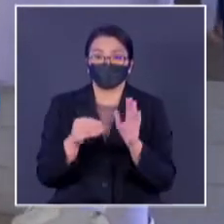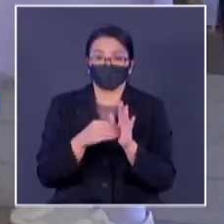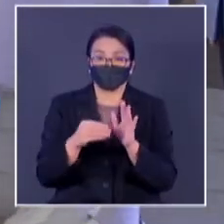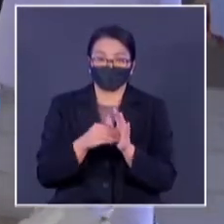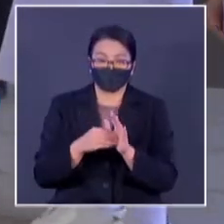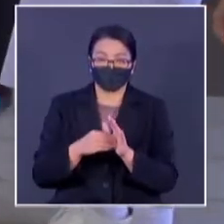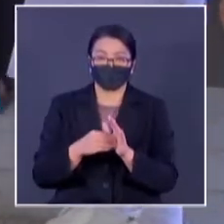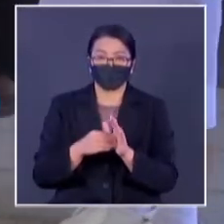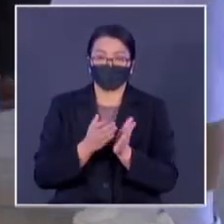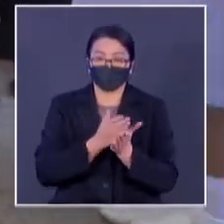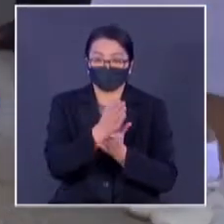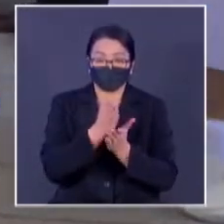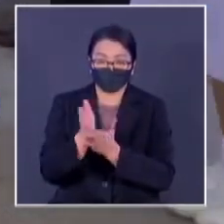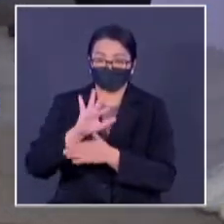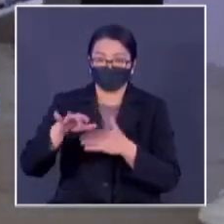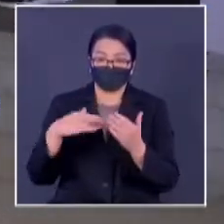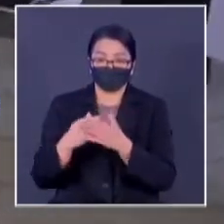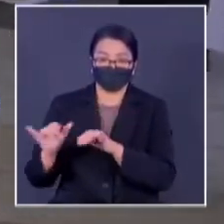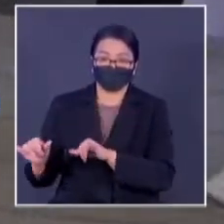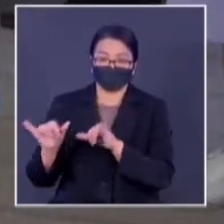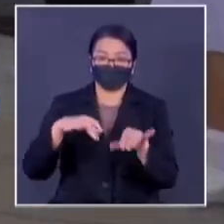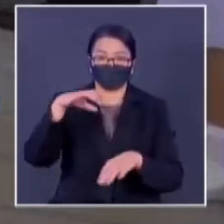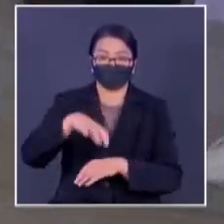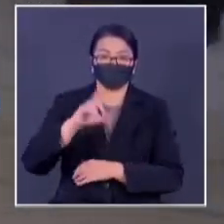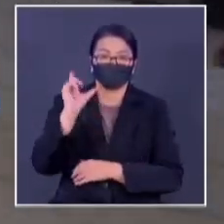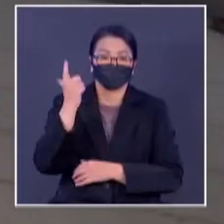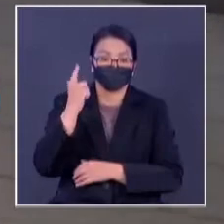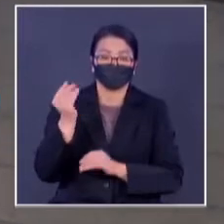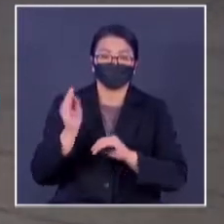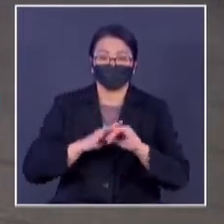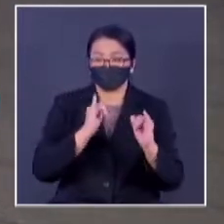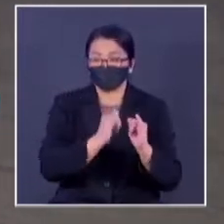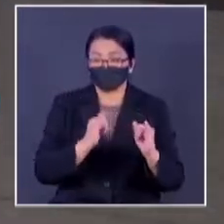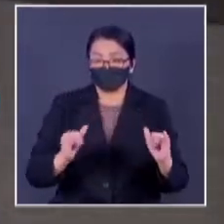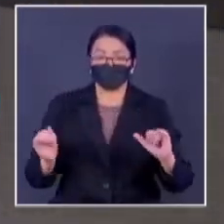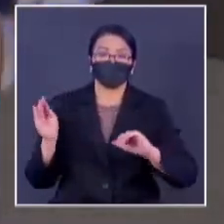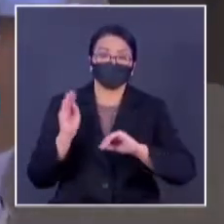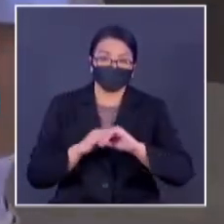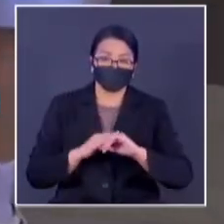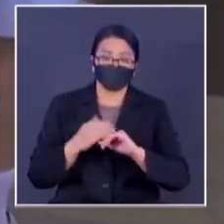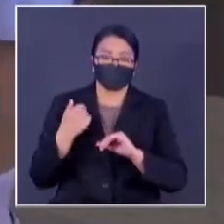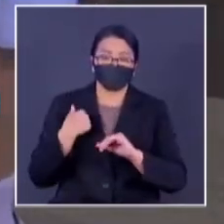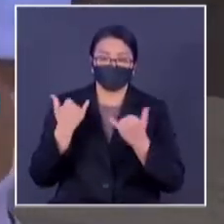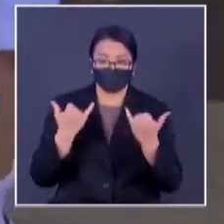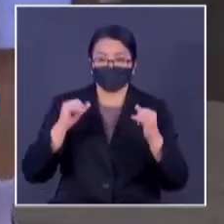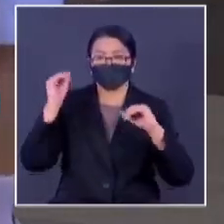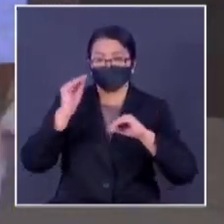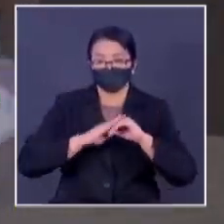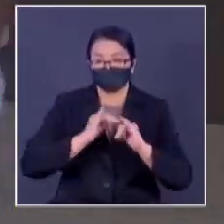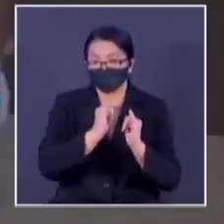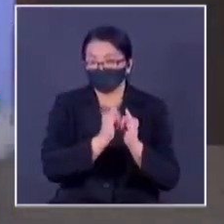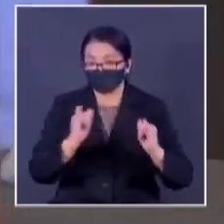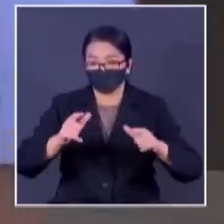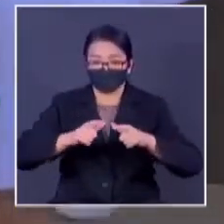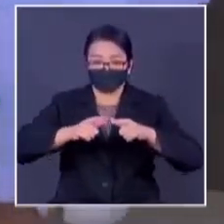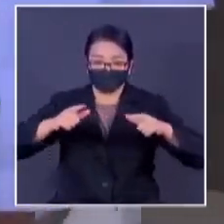านครและก็ปริมณฑลที่โรงพยาบาลบุษราคัมนี้เพิ่มเตียงอีกด้วยนะฮะ ครับ ล่าสุดเนี่ยได้รับการยืนยันแล้วนะครับเดี๋ยวจะมีการขยาย